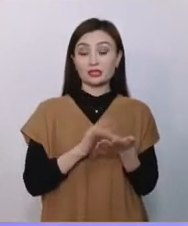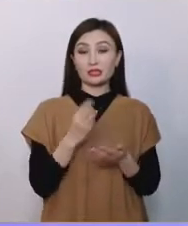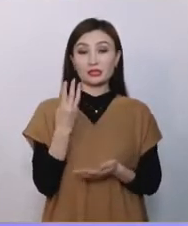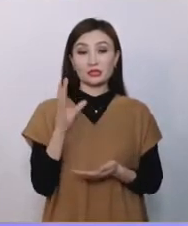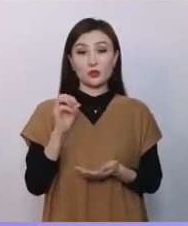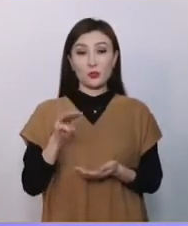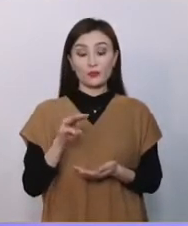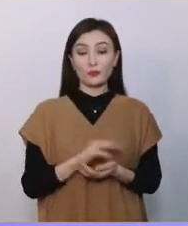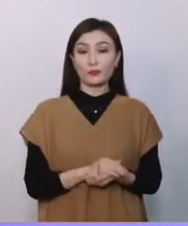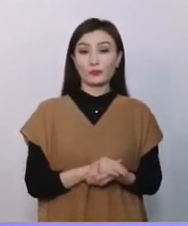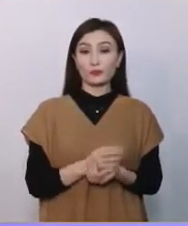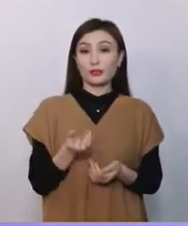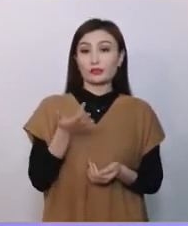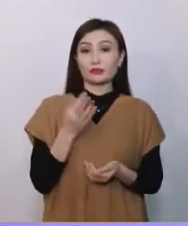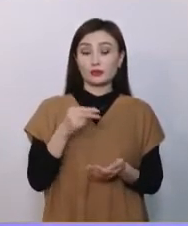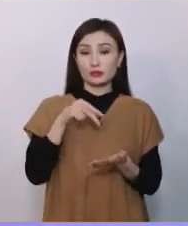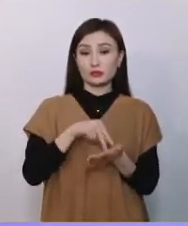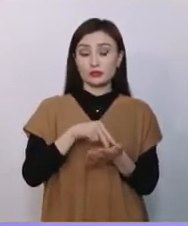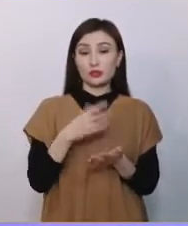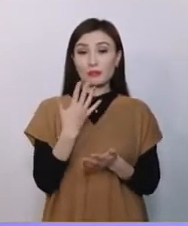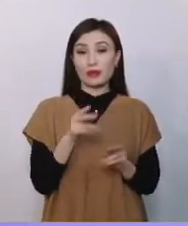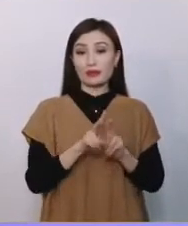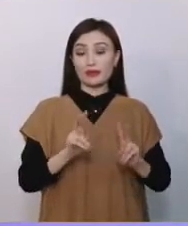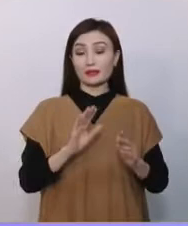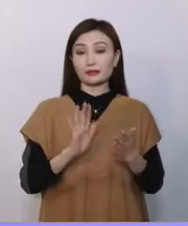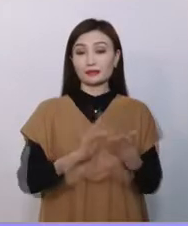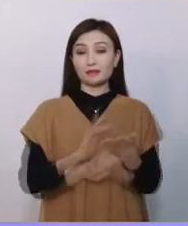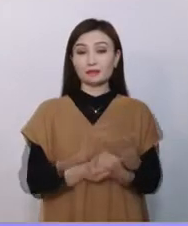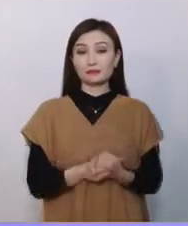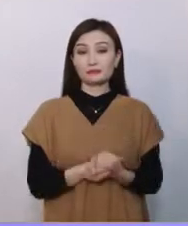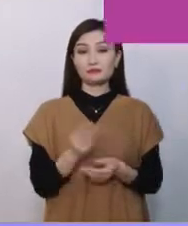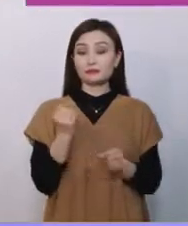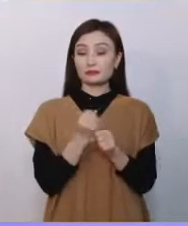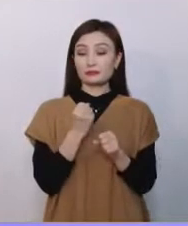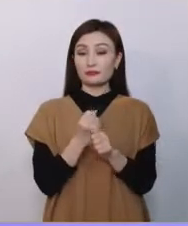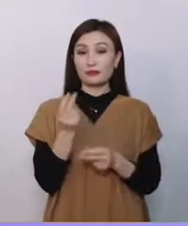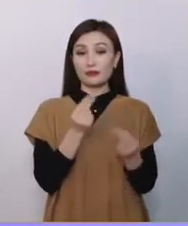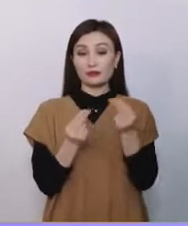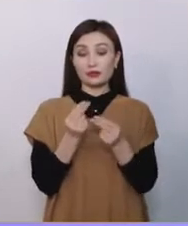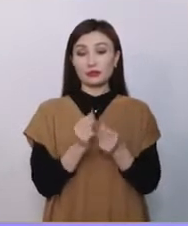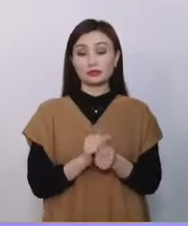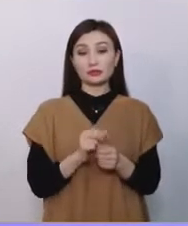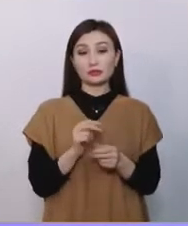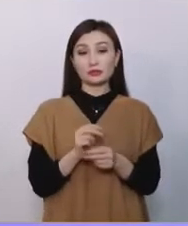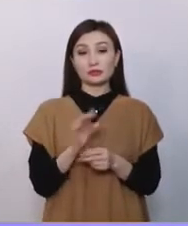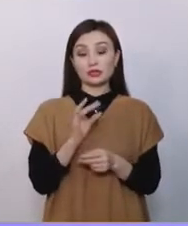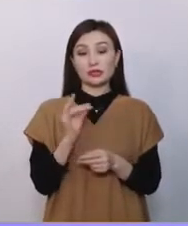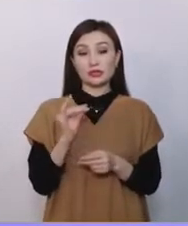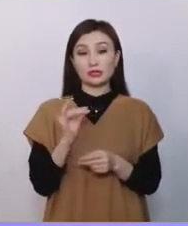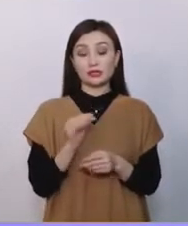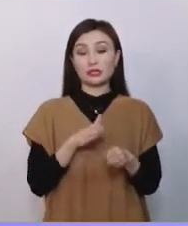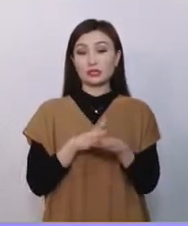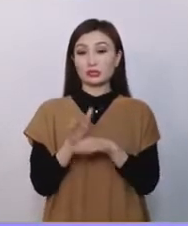сома сколько стоят 5 таких тетрадей сделайте схематический чертеж и